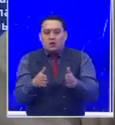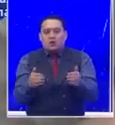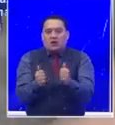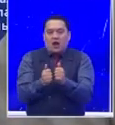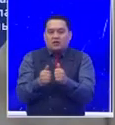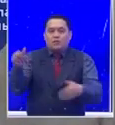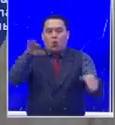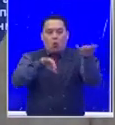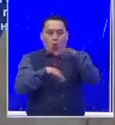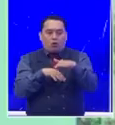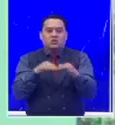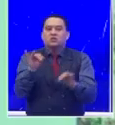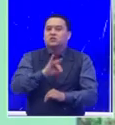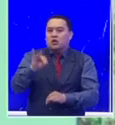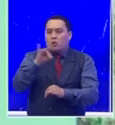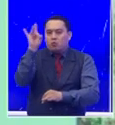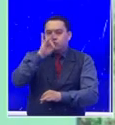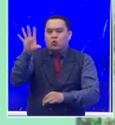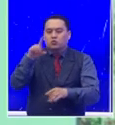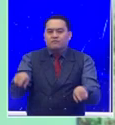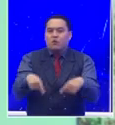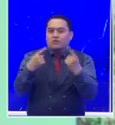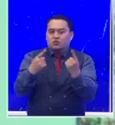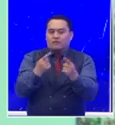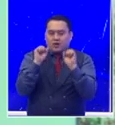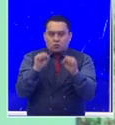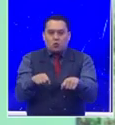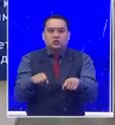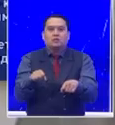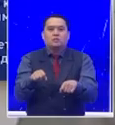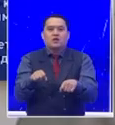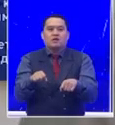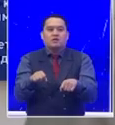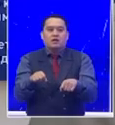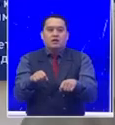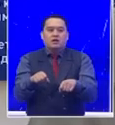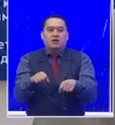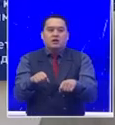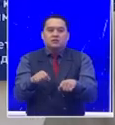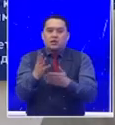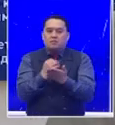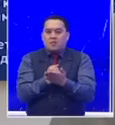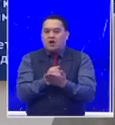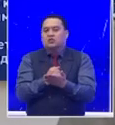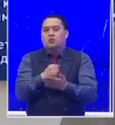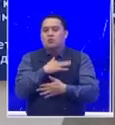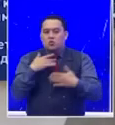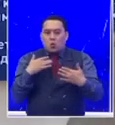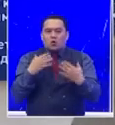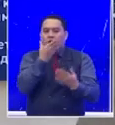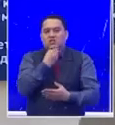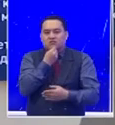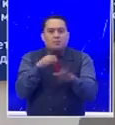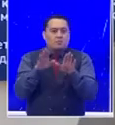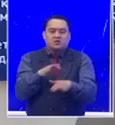гор, берез. Поезд по стопам истории, можно так назвать. Возможностей и потенциала в Текели очень много. Главное, чтобы